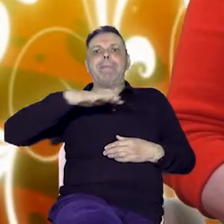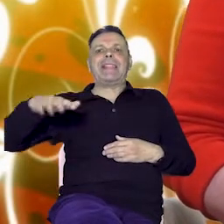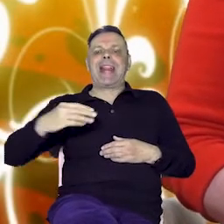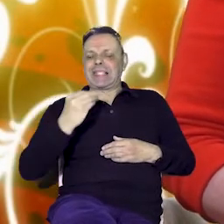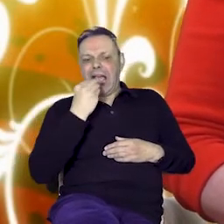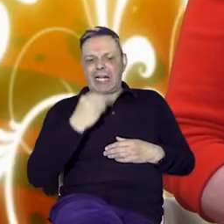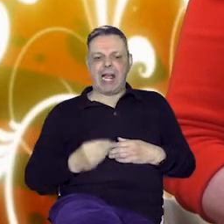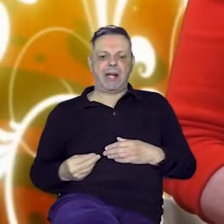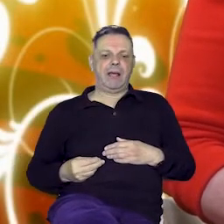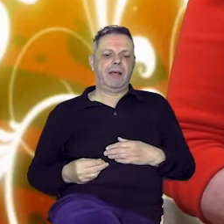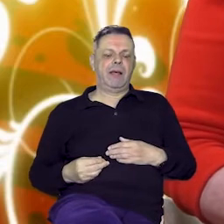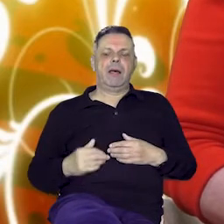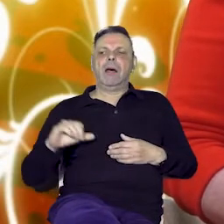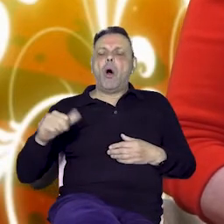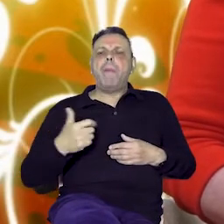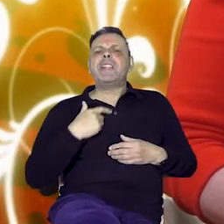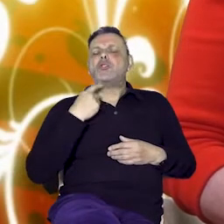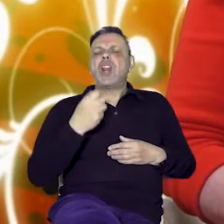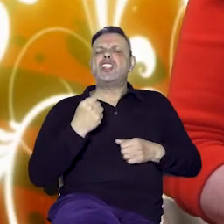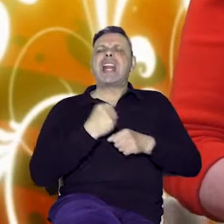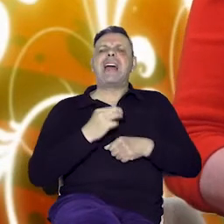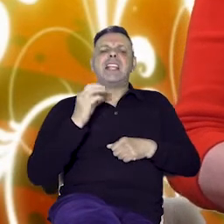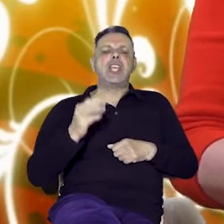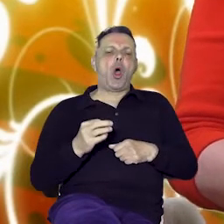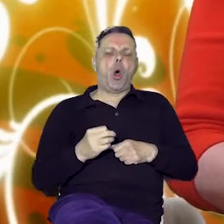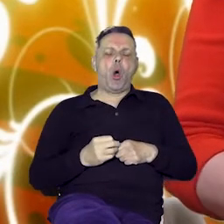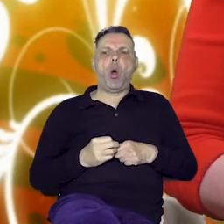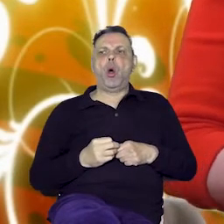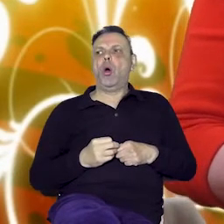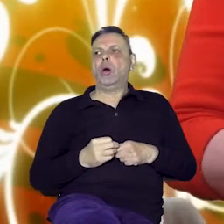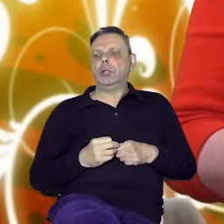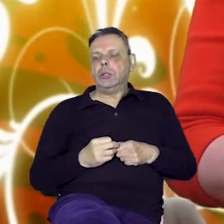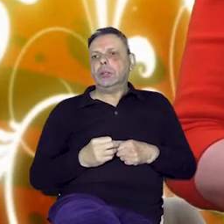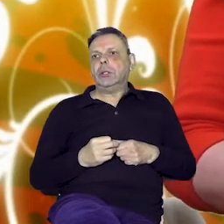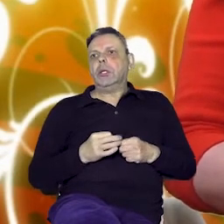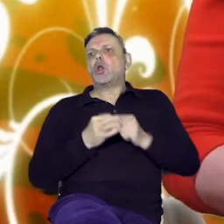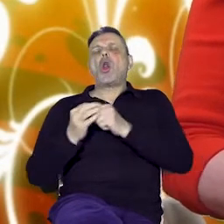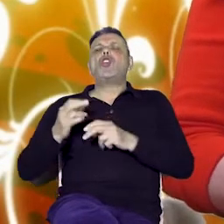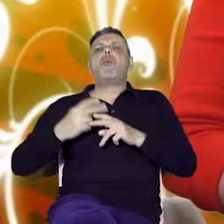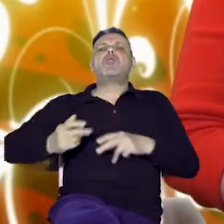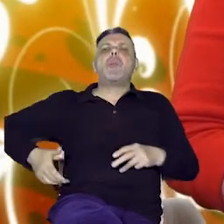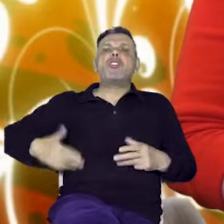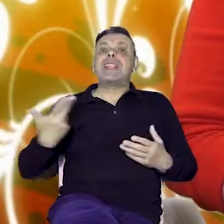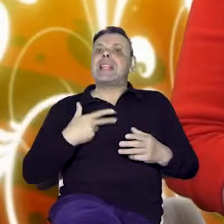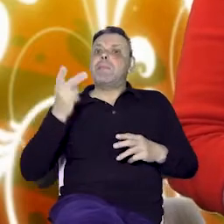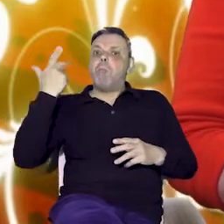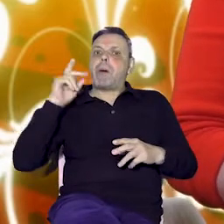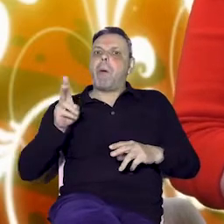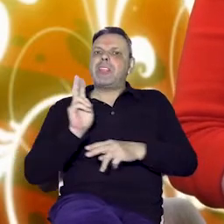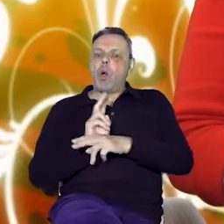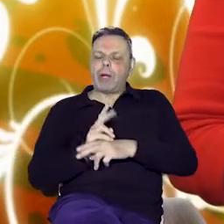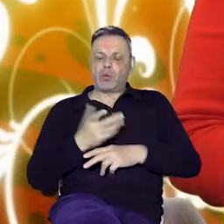No, opet ću reći da se radi o stadiju kronične bubrežne bolesti, kad treba biti jako oprezan. Ali dok